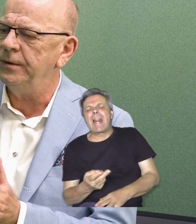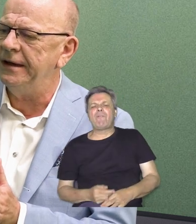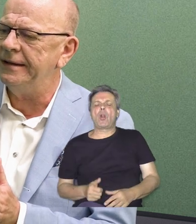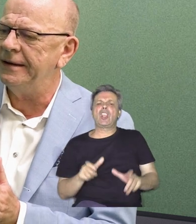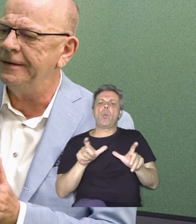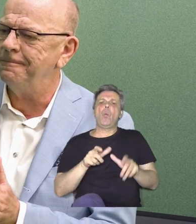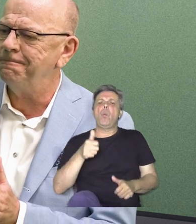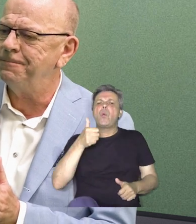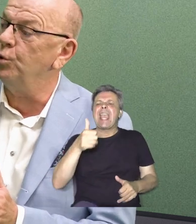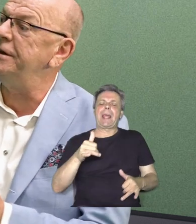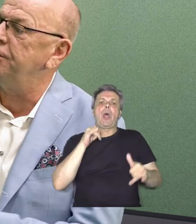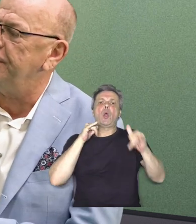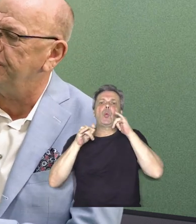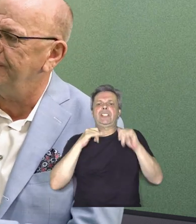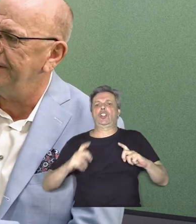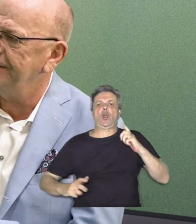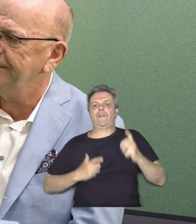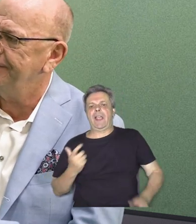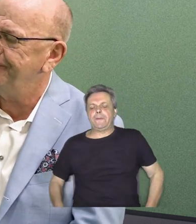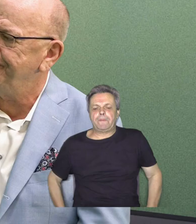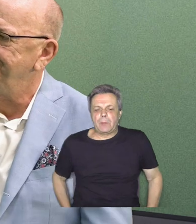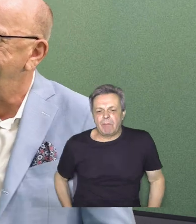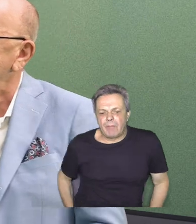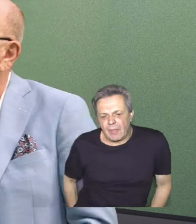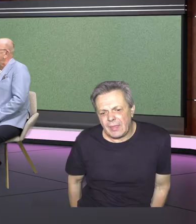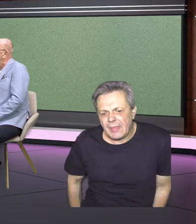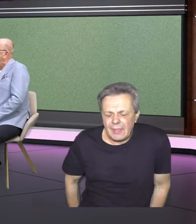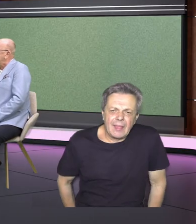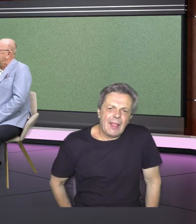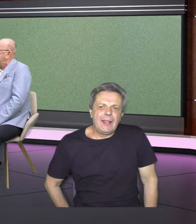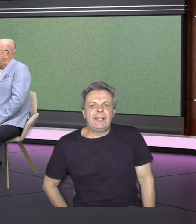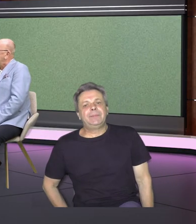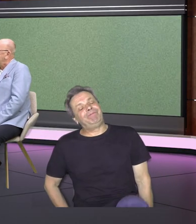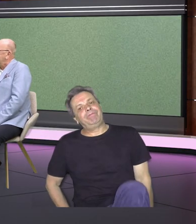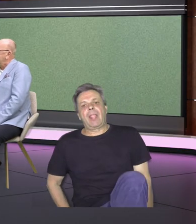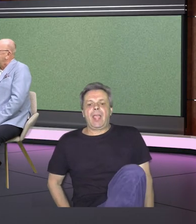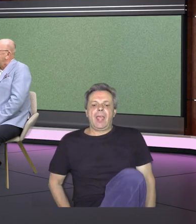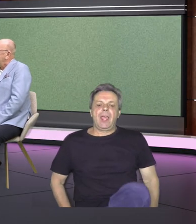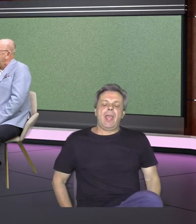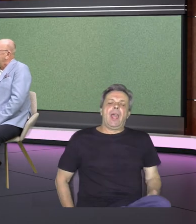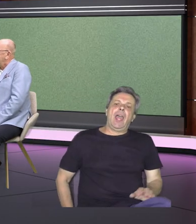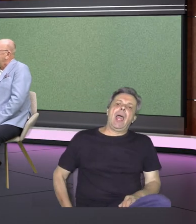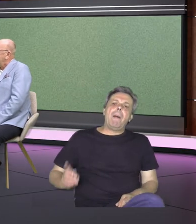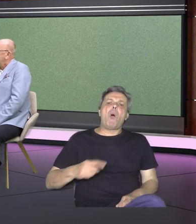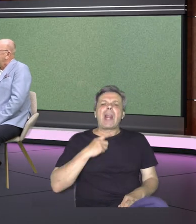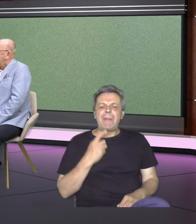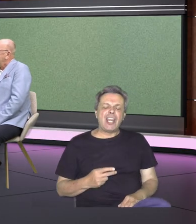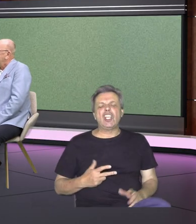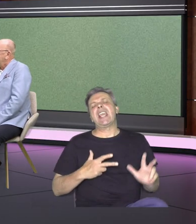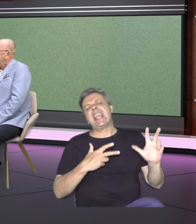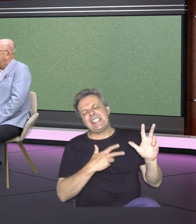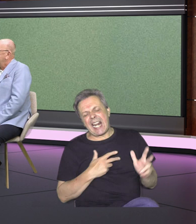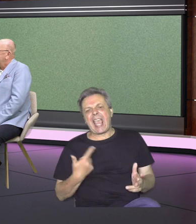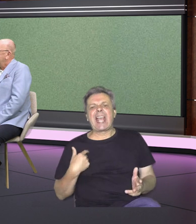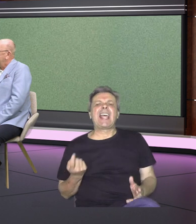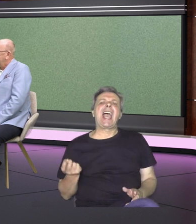i u jedan turistički doživljaj? Pa, moram reći, istina je, kada ja